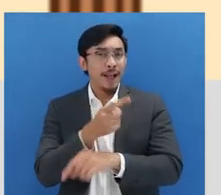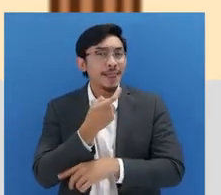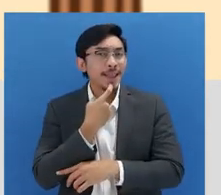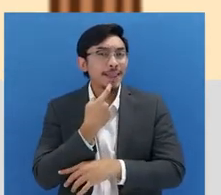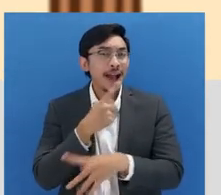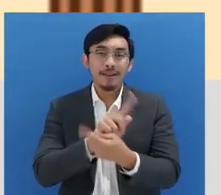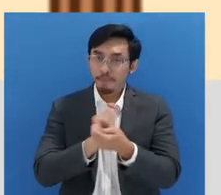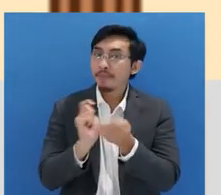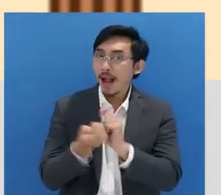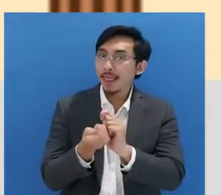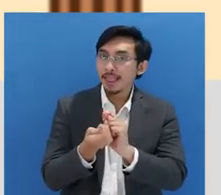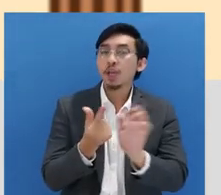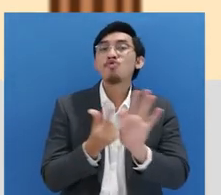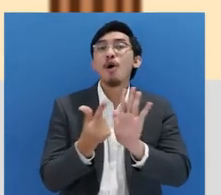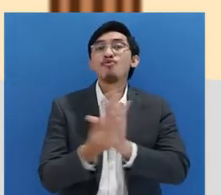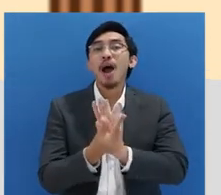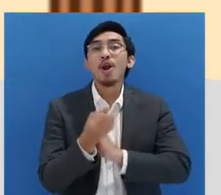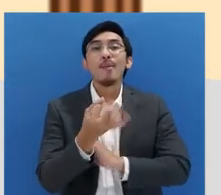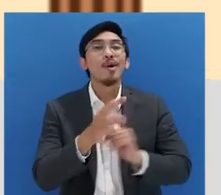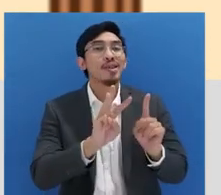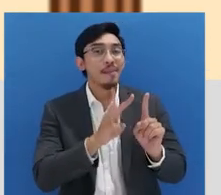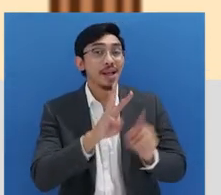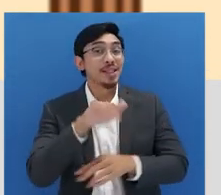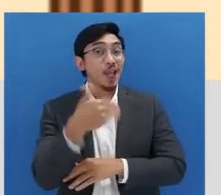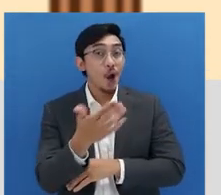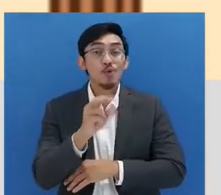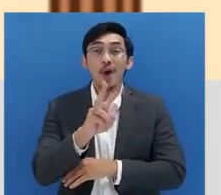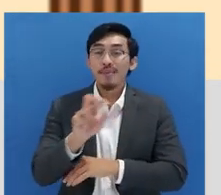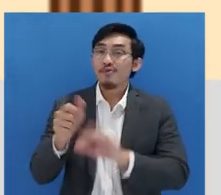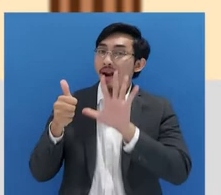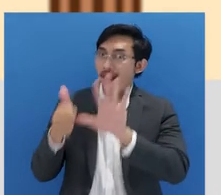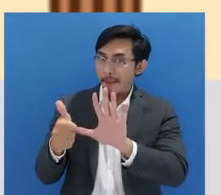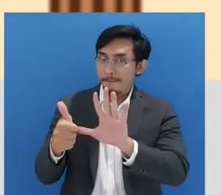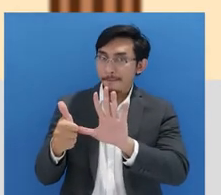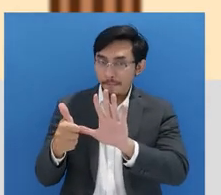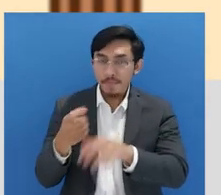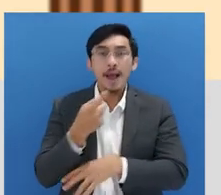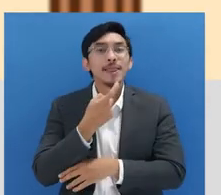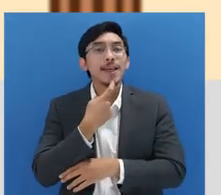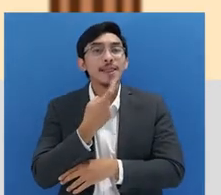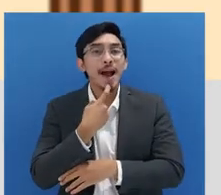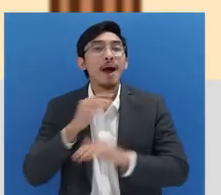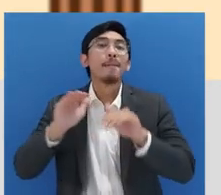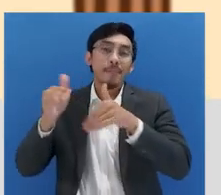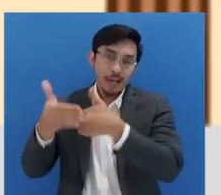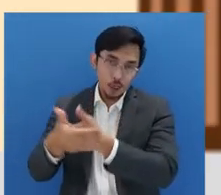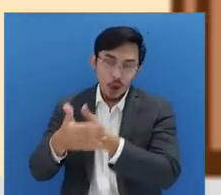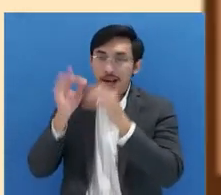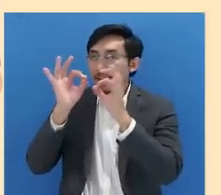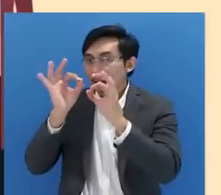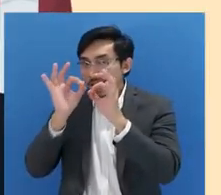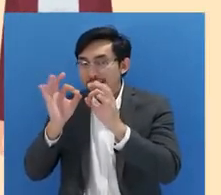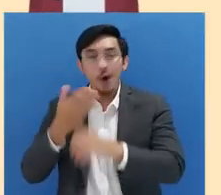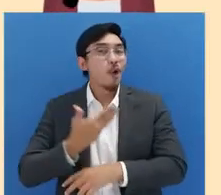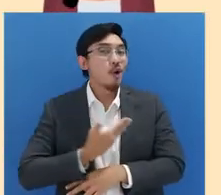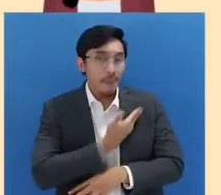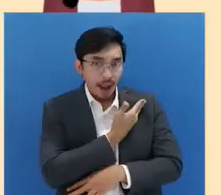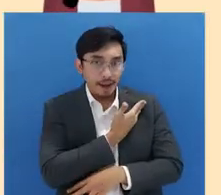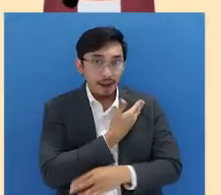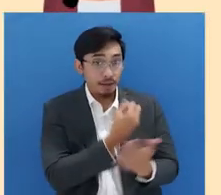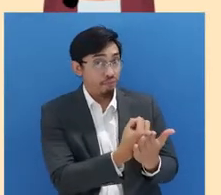perubahan atas Undang-Undang Nomor 13 tahun 2006 tentang perlindungan saksi dan korban menyatakan